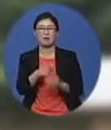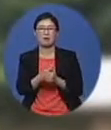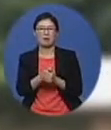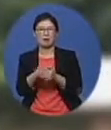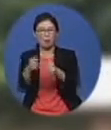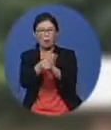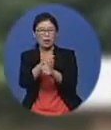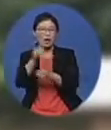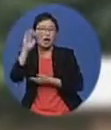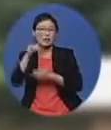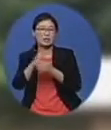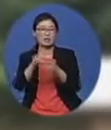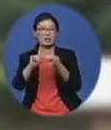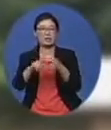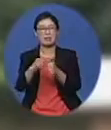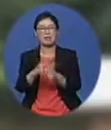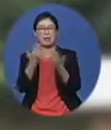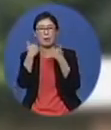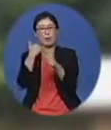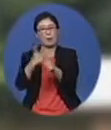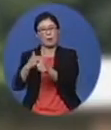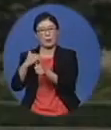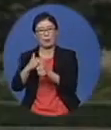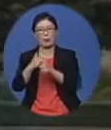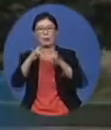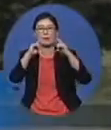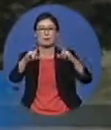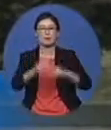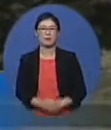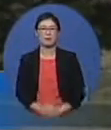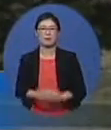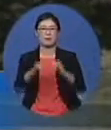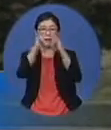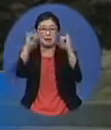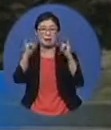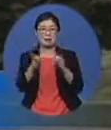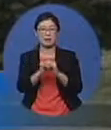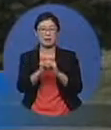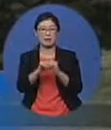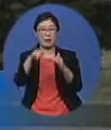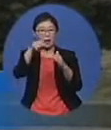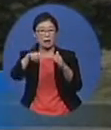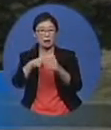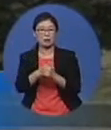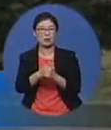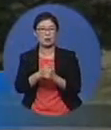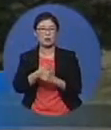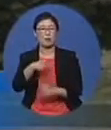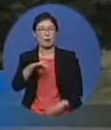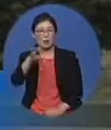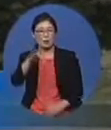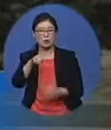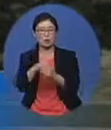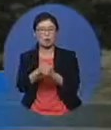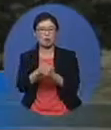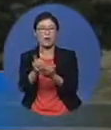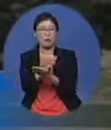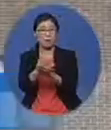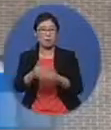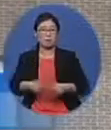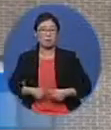엄중한 조치를 내릴 것이라고 밝혔습니다. 사회에 걸려주기 전에 우리가 먼저 걸려줄 건 걸려줘야 된다고 생각합니다. 그래서 우리는 최단으로 그